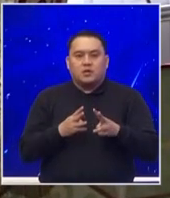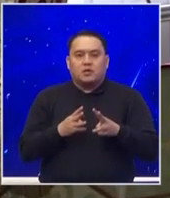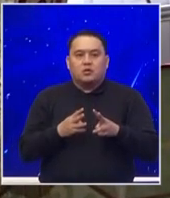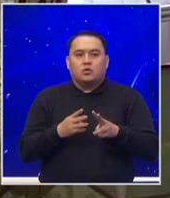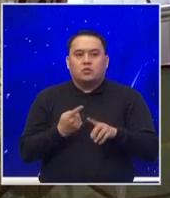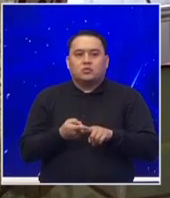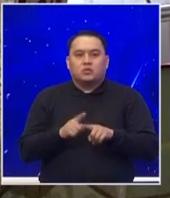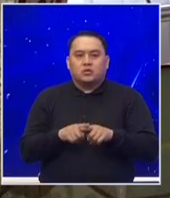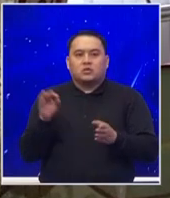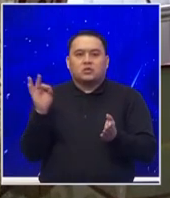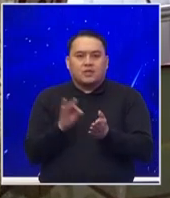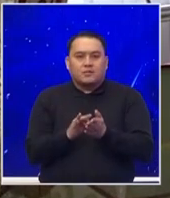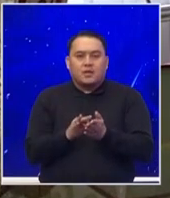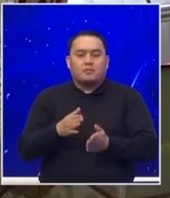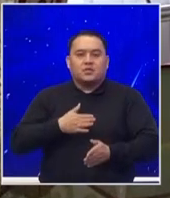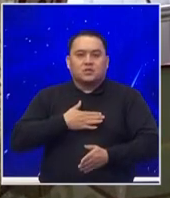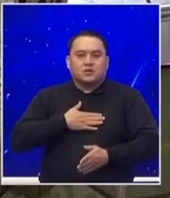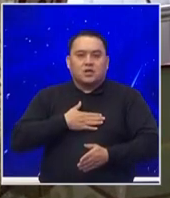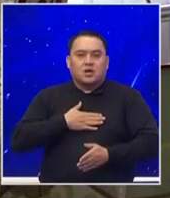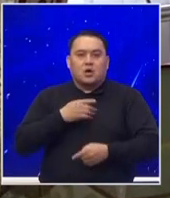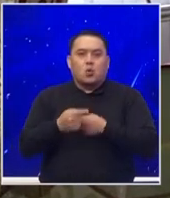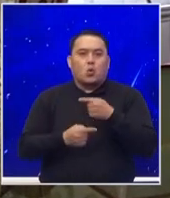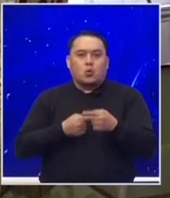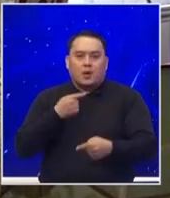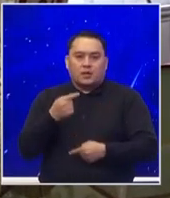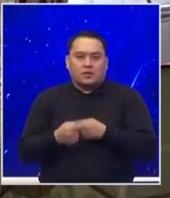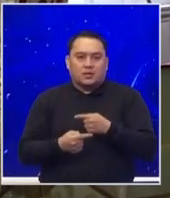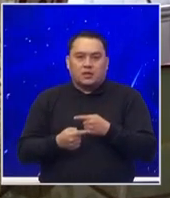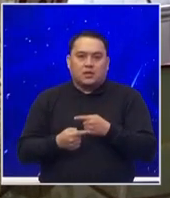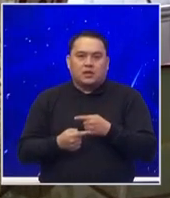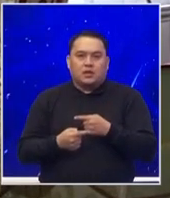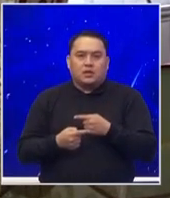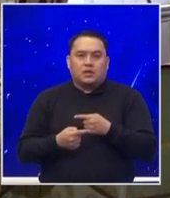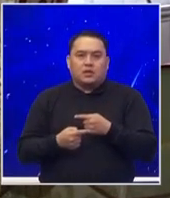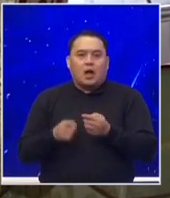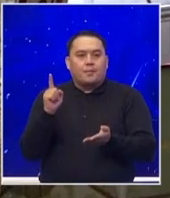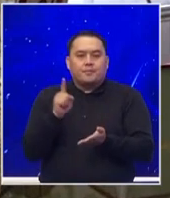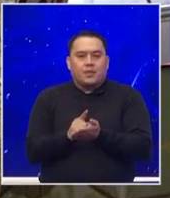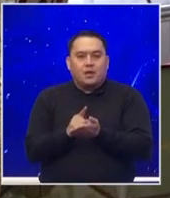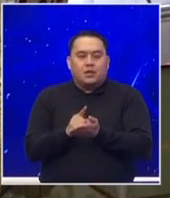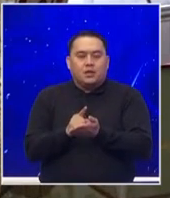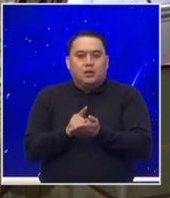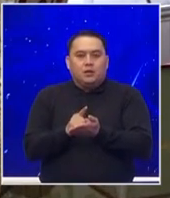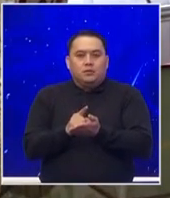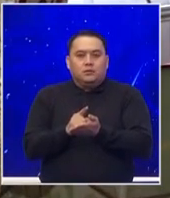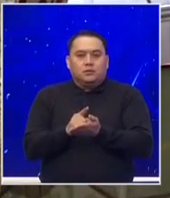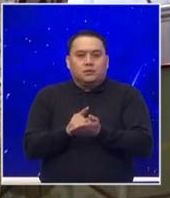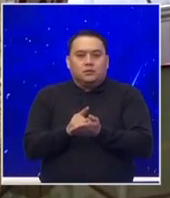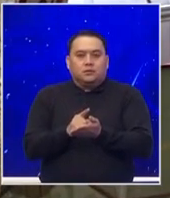жағдайда біздер, әсіресе мына аға ұрпақтың өкілдері сыртқары қалуға тиіс емеспіз. Біздер